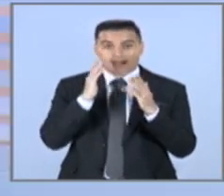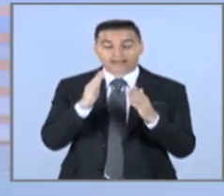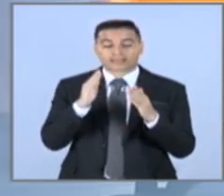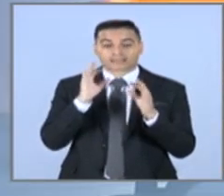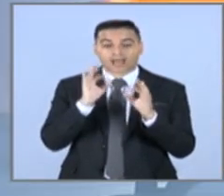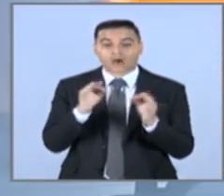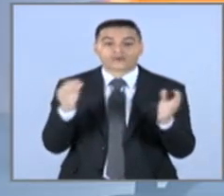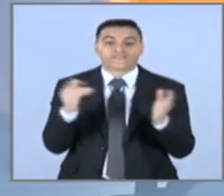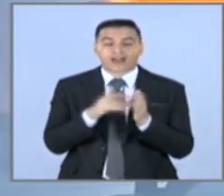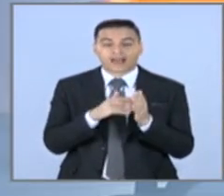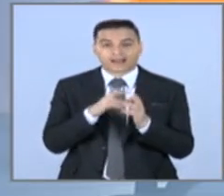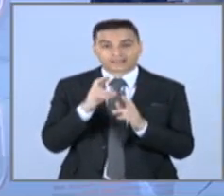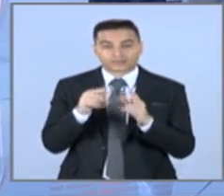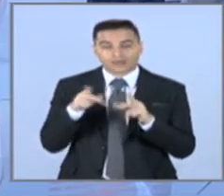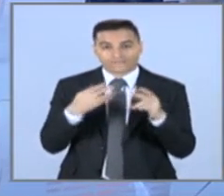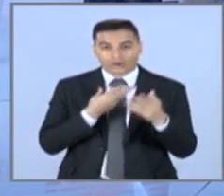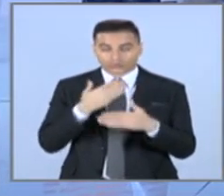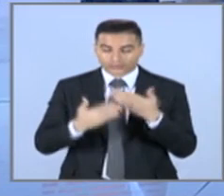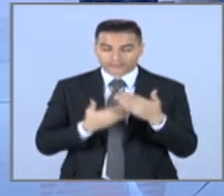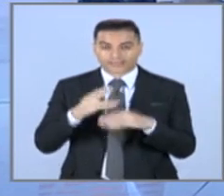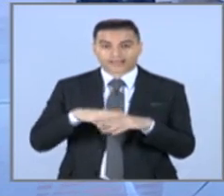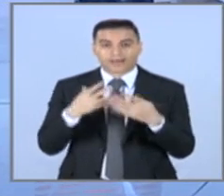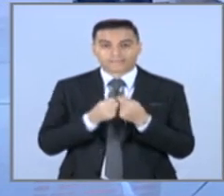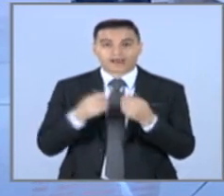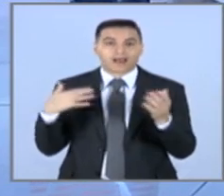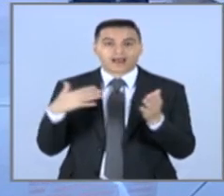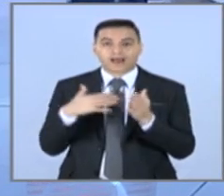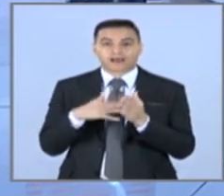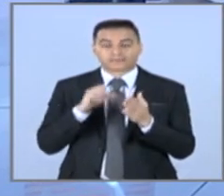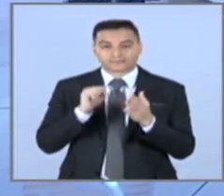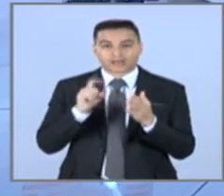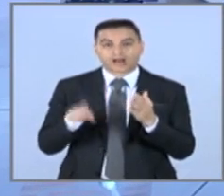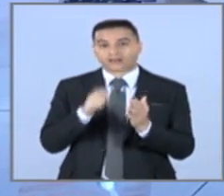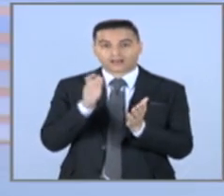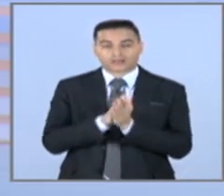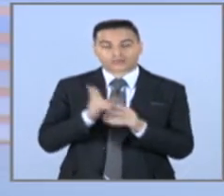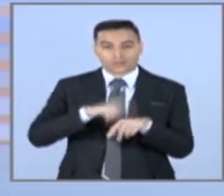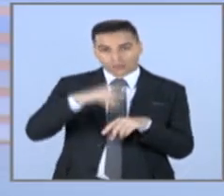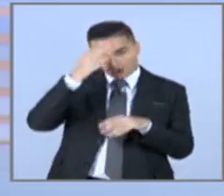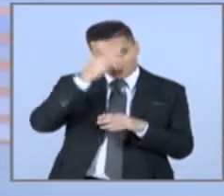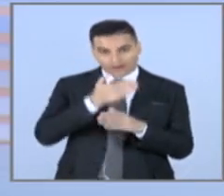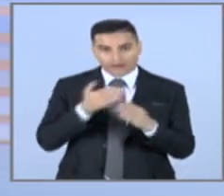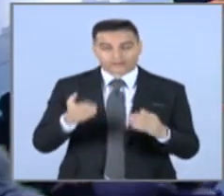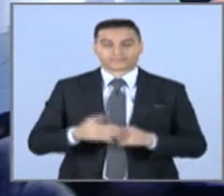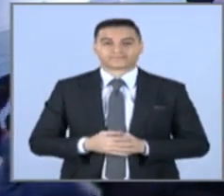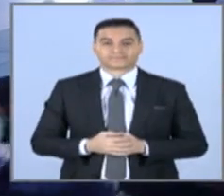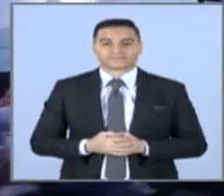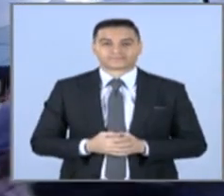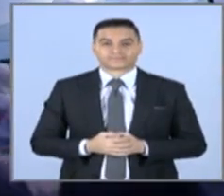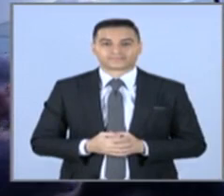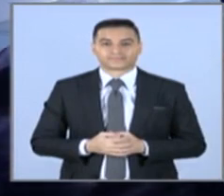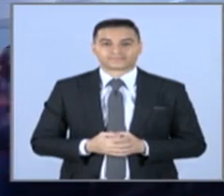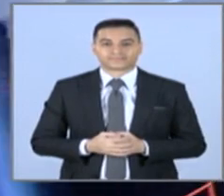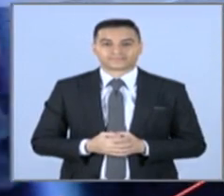في الفقره الاخيره. هنخرج فاصل وهنرجع مرة تانية مع آخر فقرة، فقرة عجلة الحظ والعباقرة.